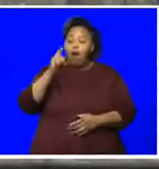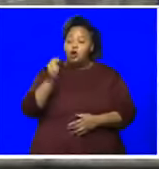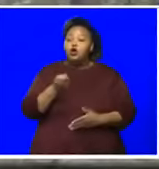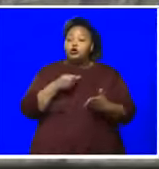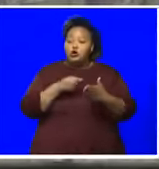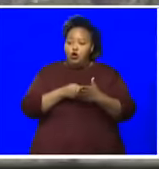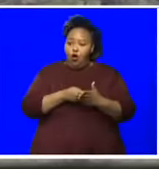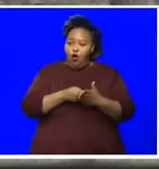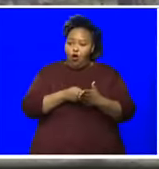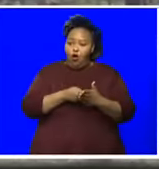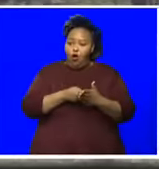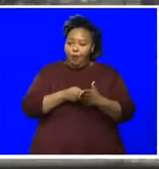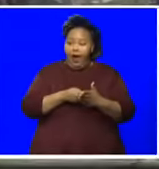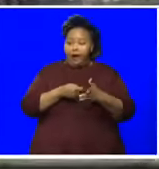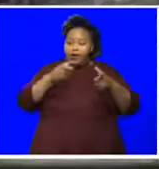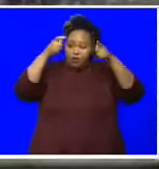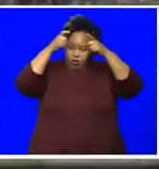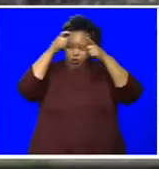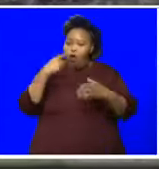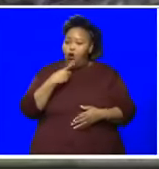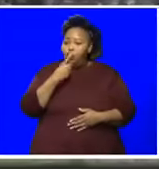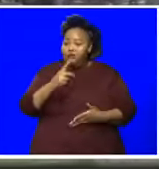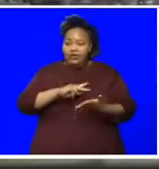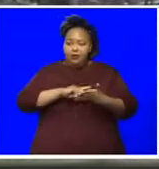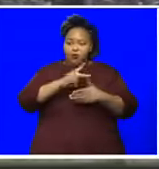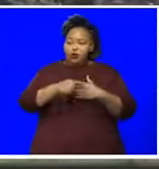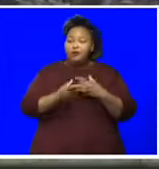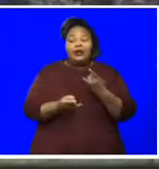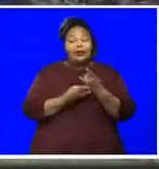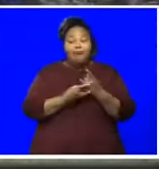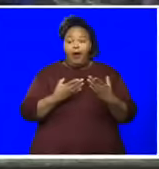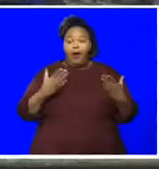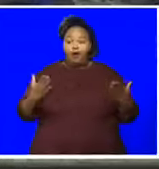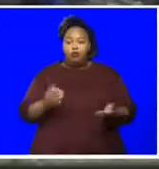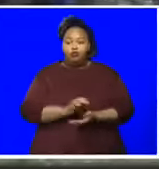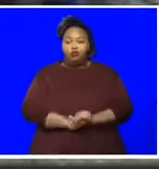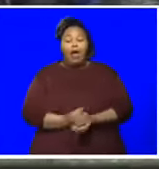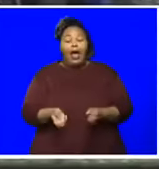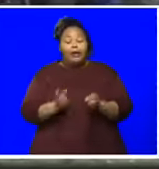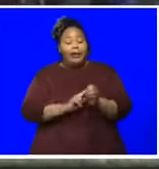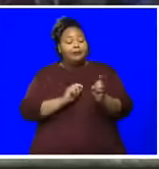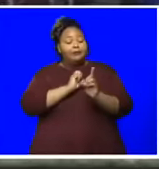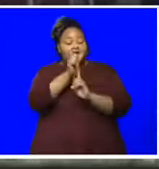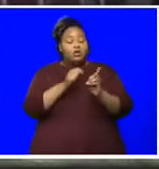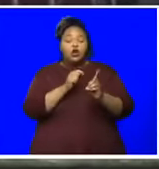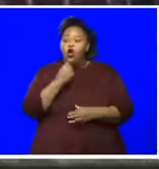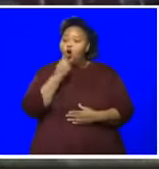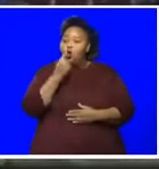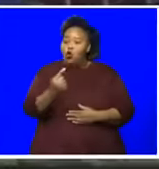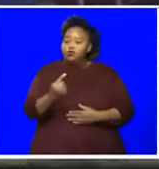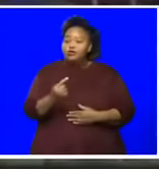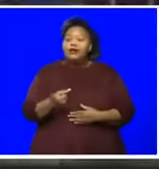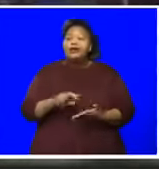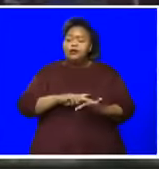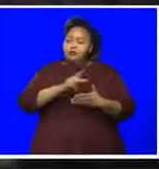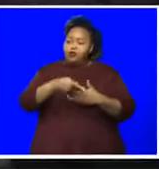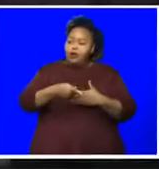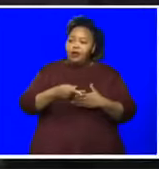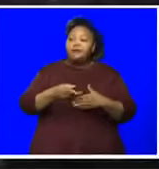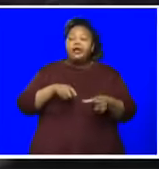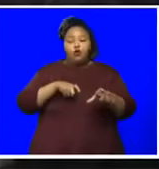Sipho Mamba umfuyi uthi lolihlelo liyabasita abafuyi ngobe bayakhona kuthengisa tingomo tabo ngentengo